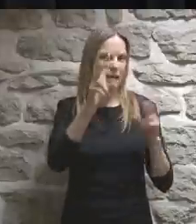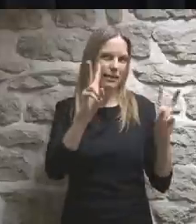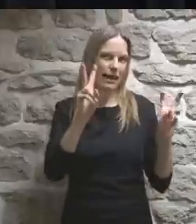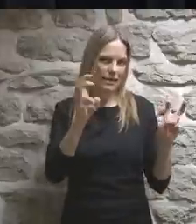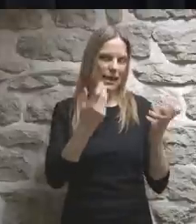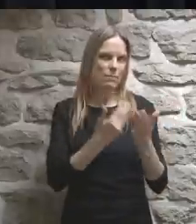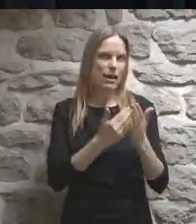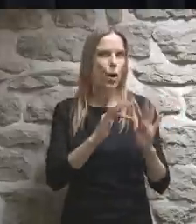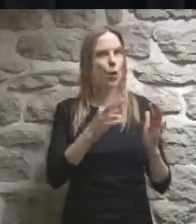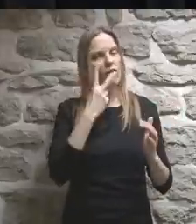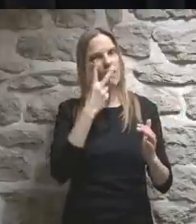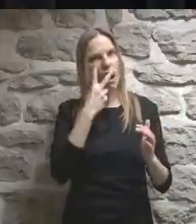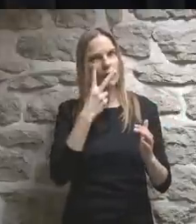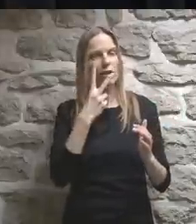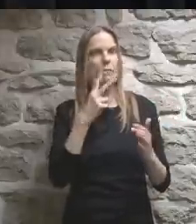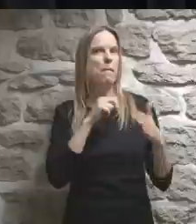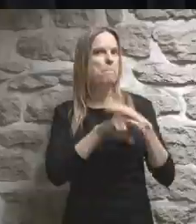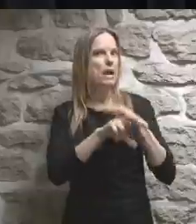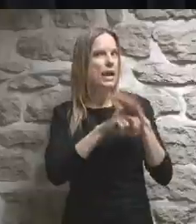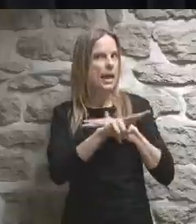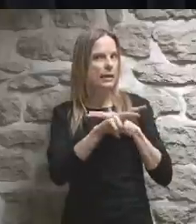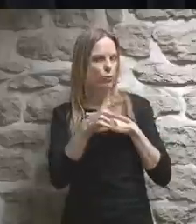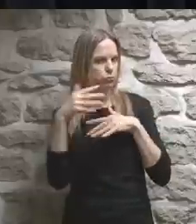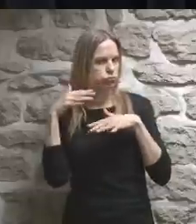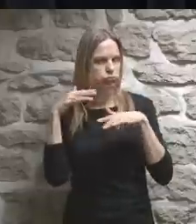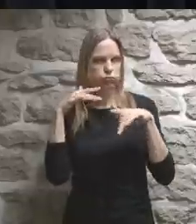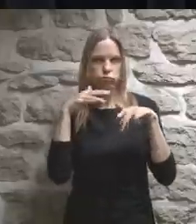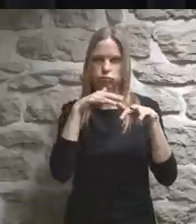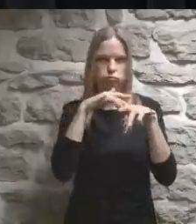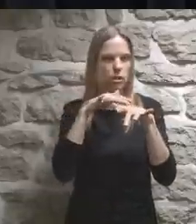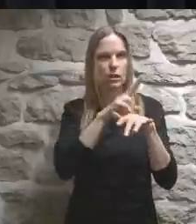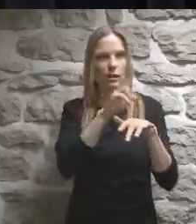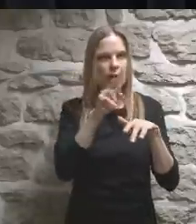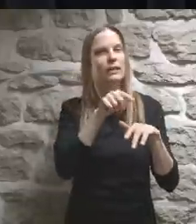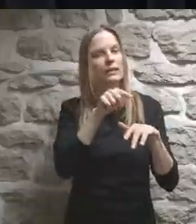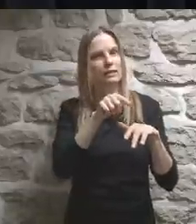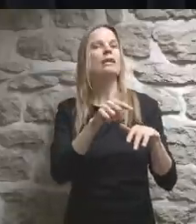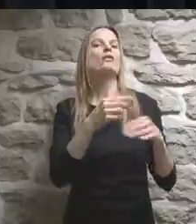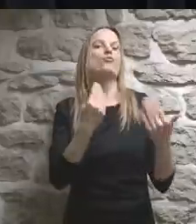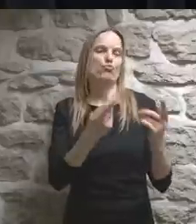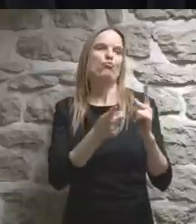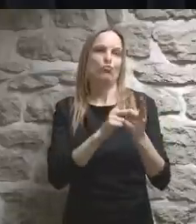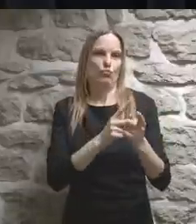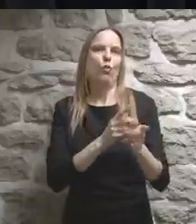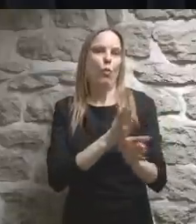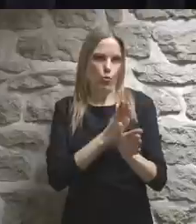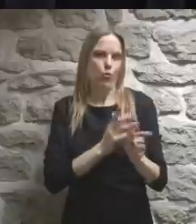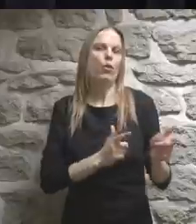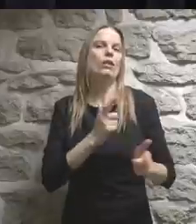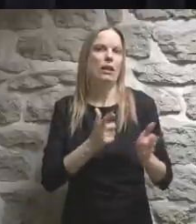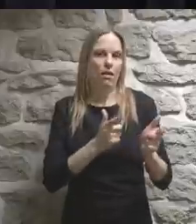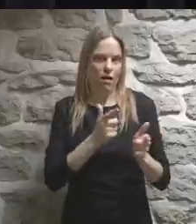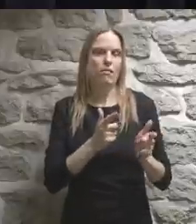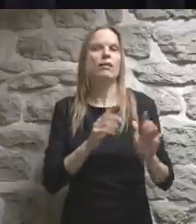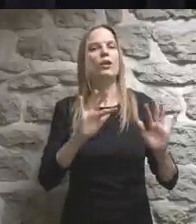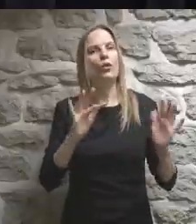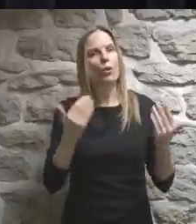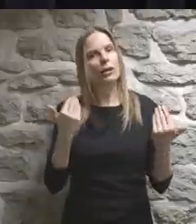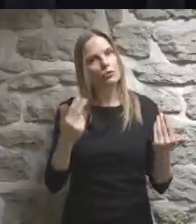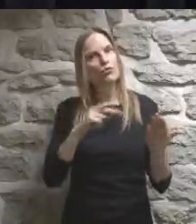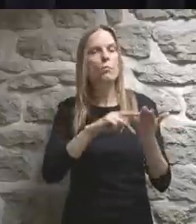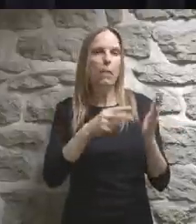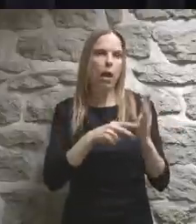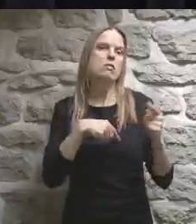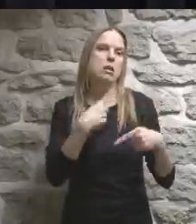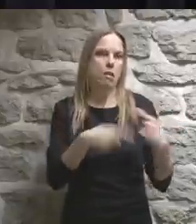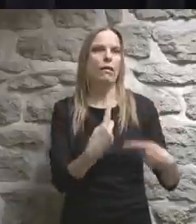neid põgenike horde Ukrainast, need muutuvad nüüd reaalsemaks, et me saaksime neid plaane siis ka